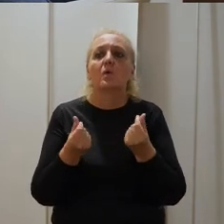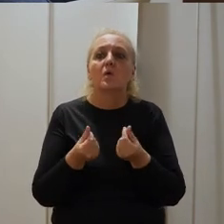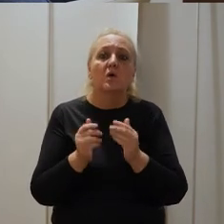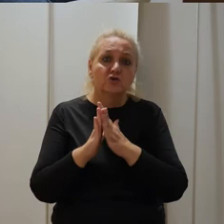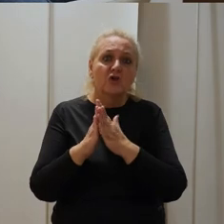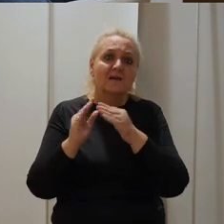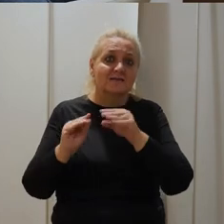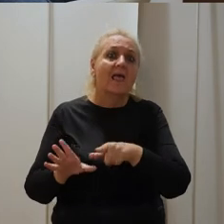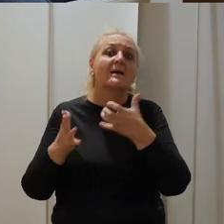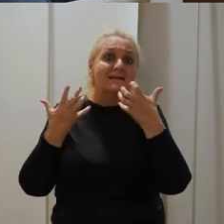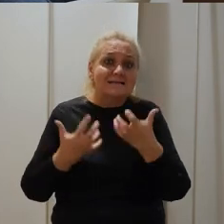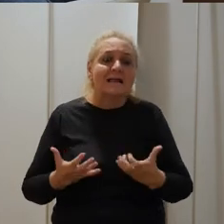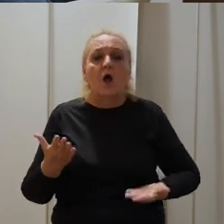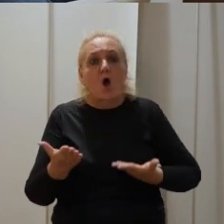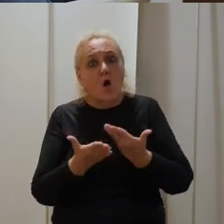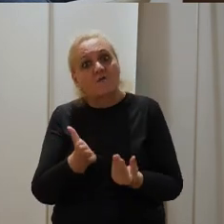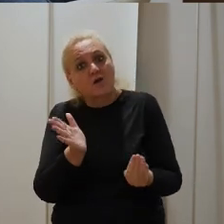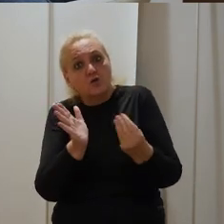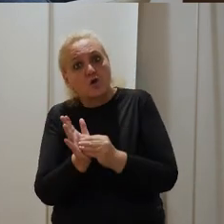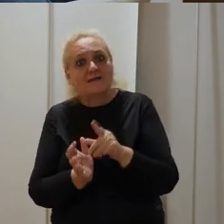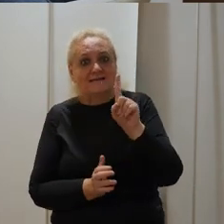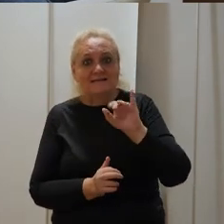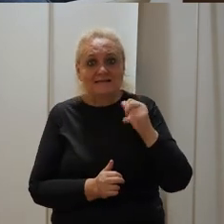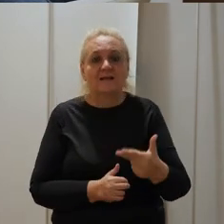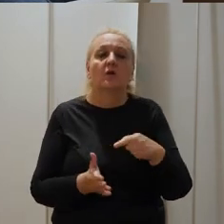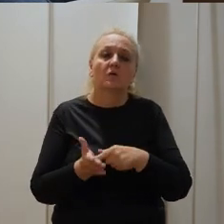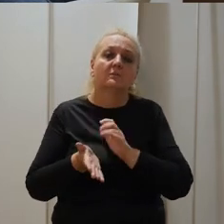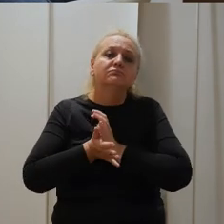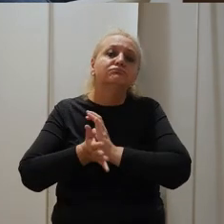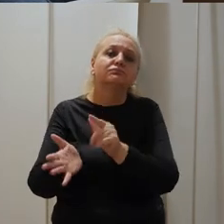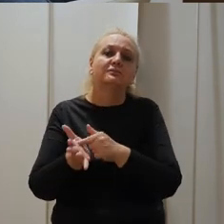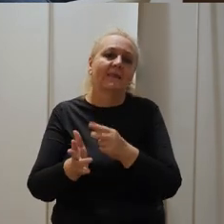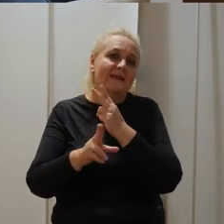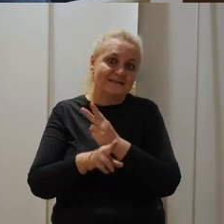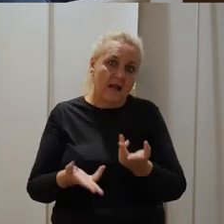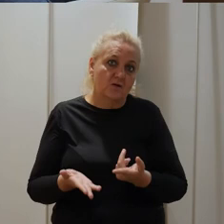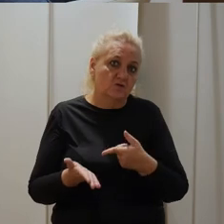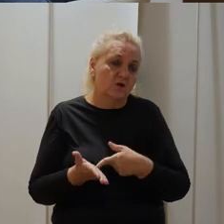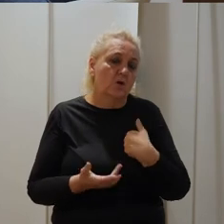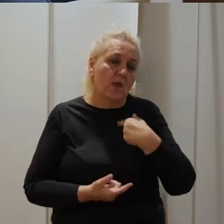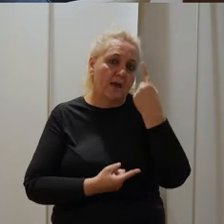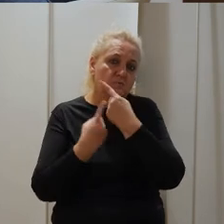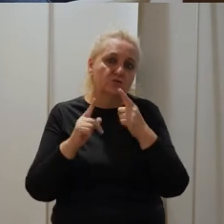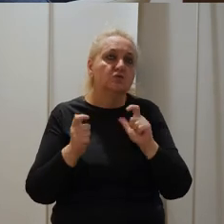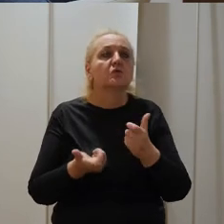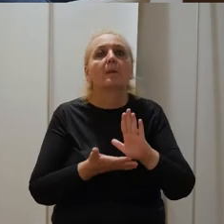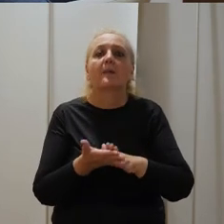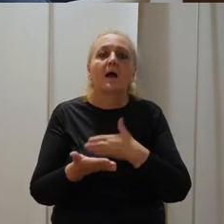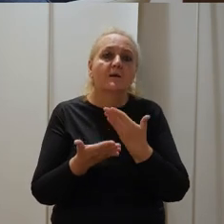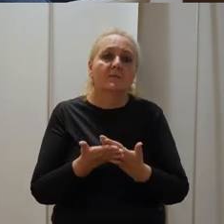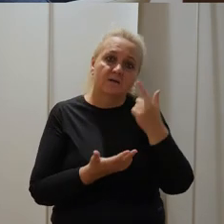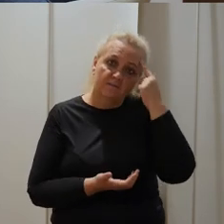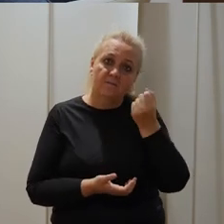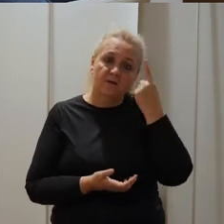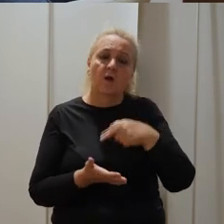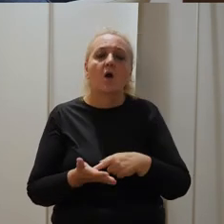chcą mieć w ofercie ziny, czy takie publikacje niezależne. To mam tu na myśli na przykład